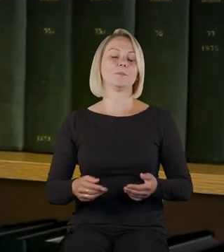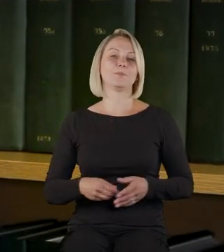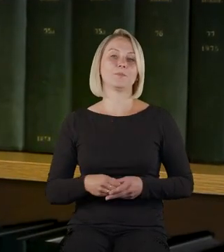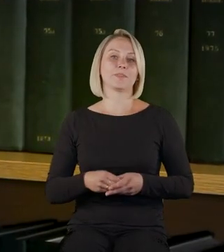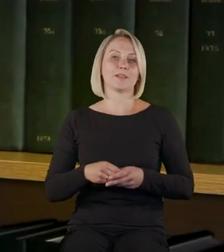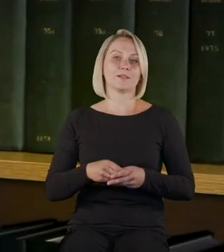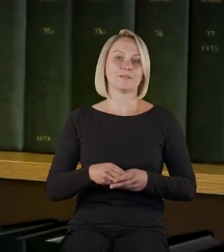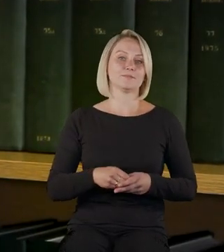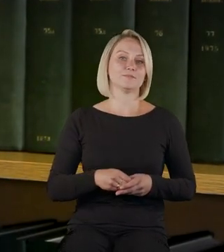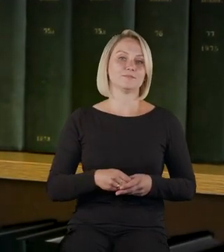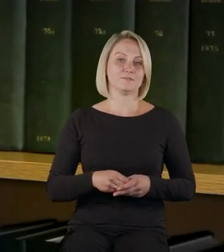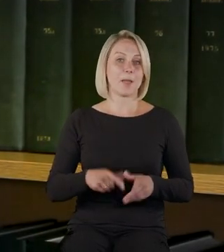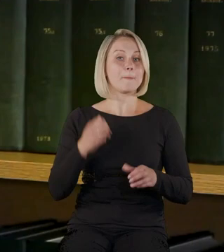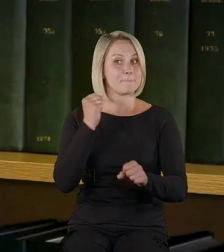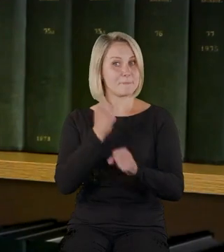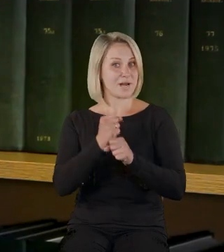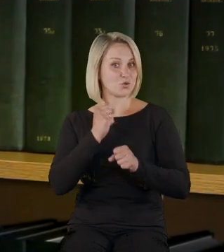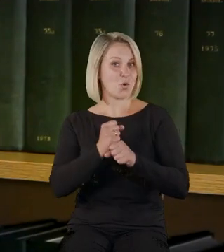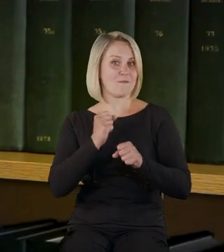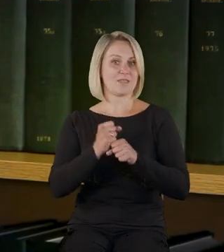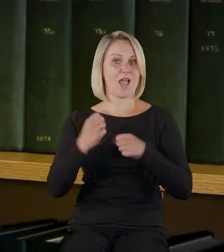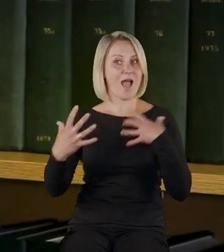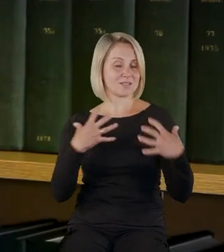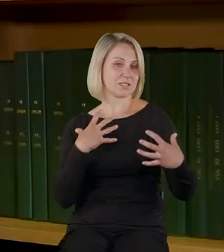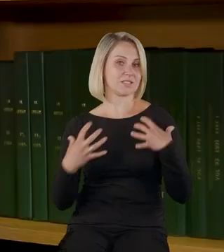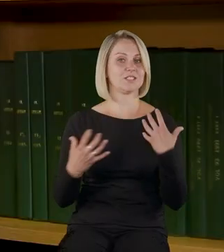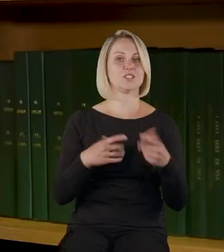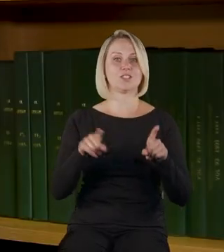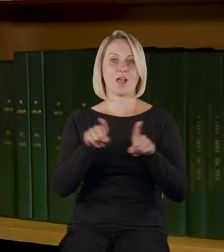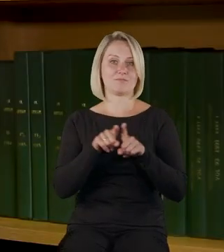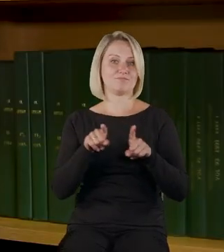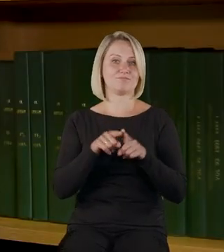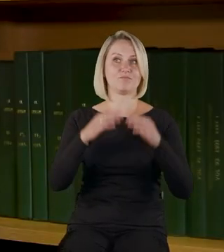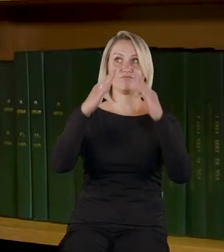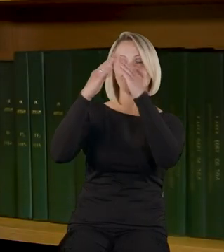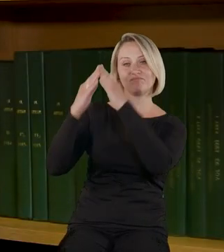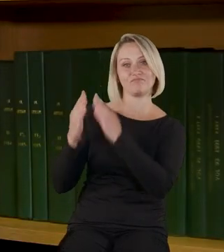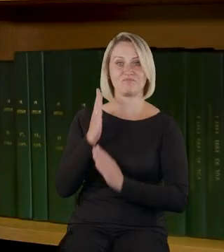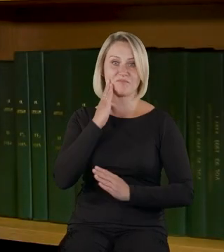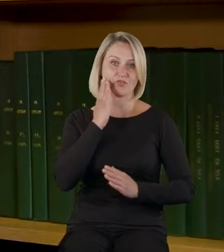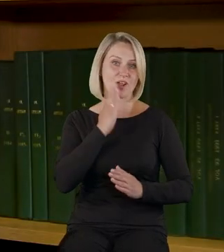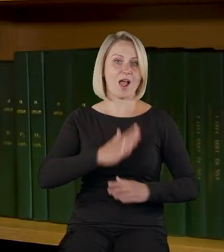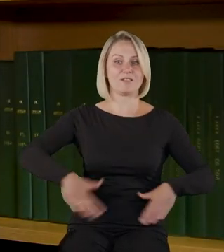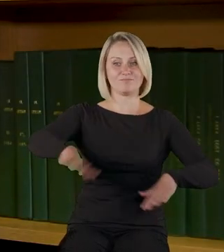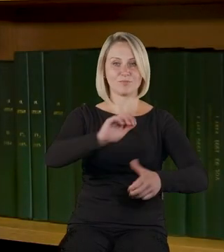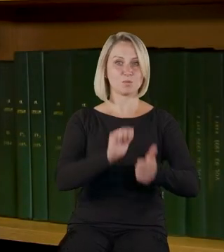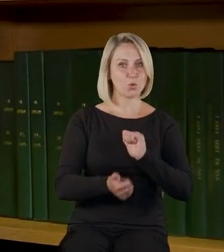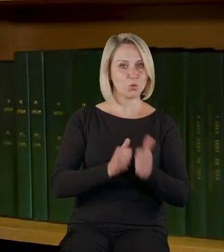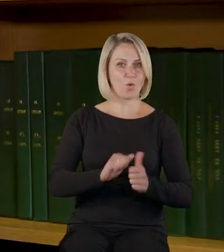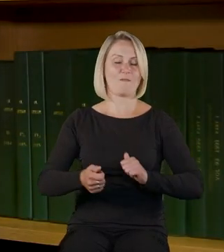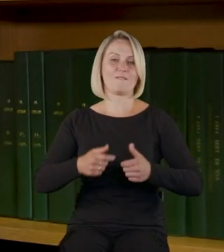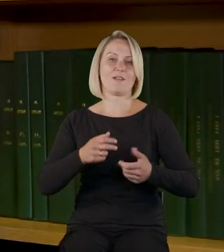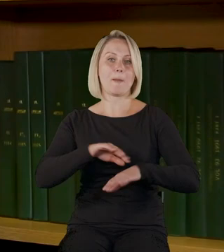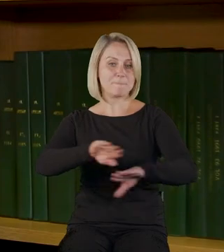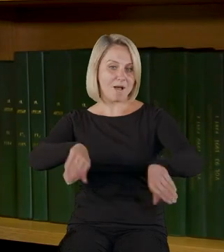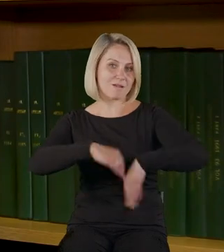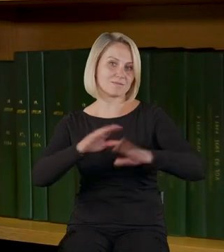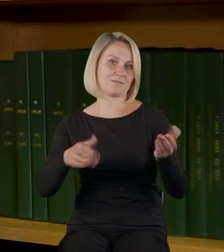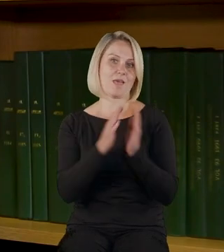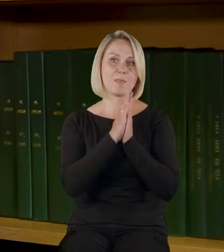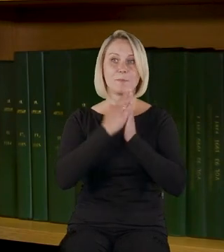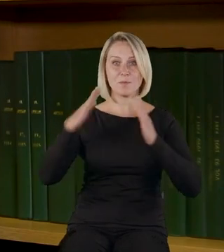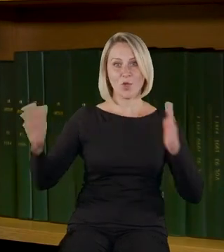tutaj pracownie artystyczne, znajdziecie akademiki, obiekty sportowe, basen, hale, znajdziecie